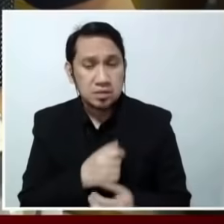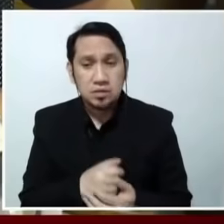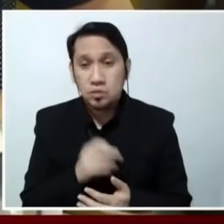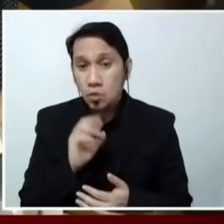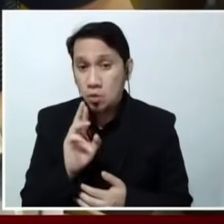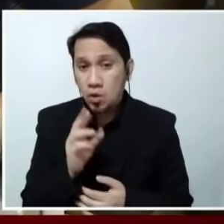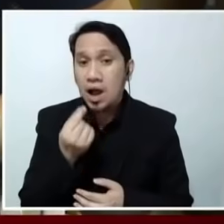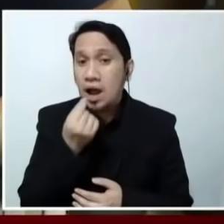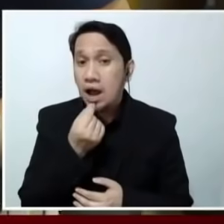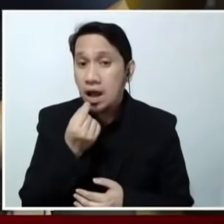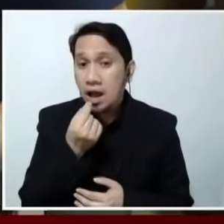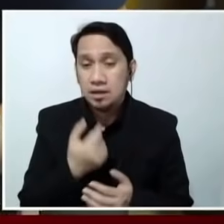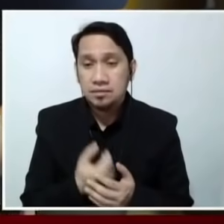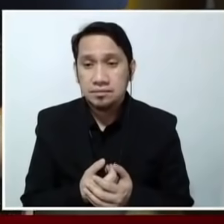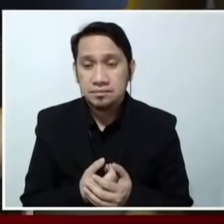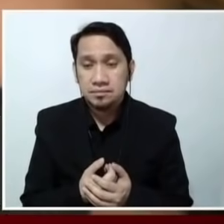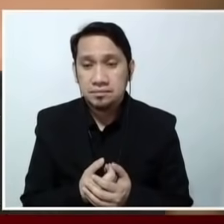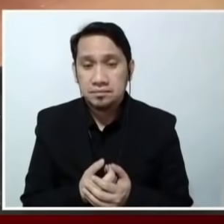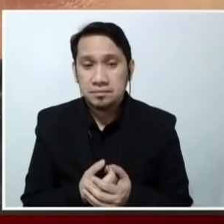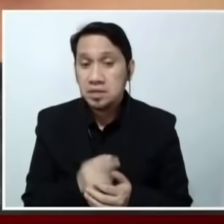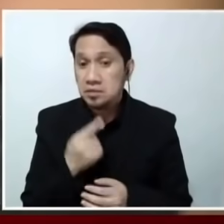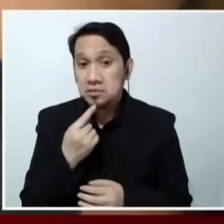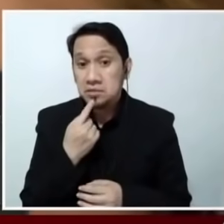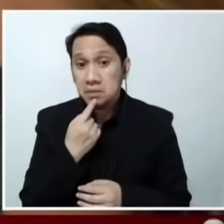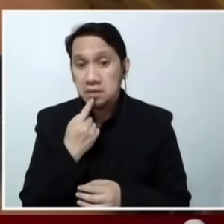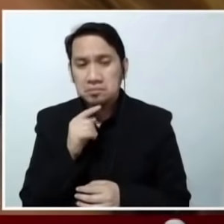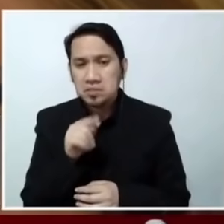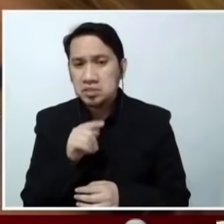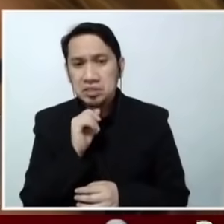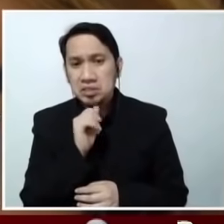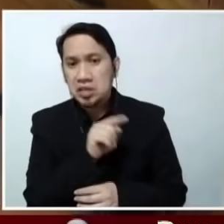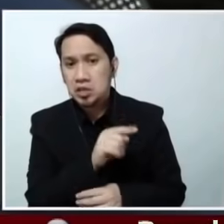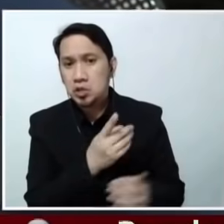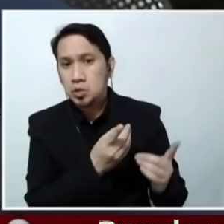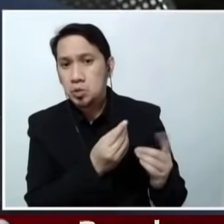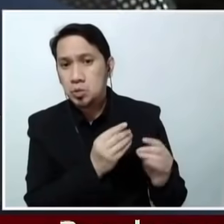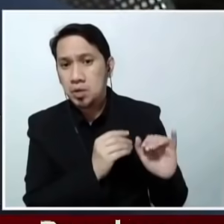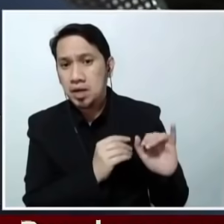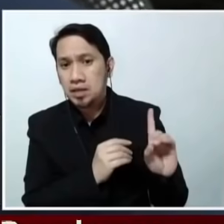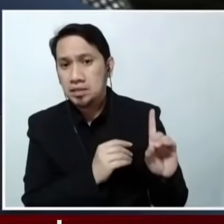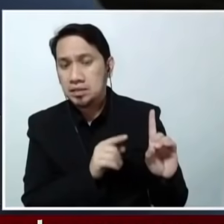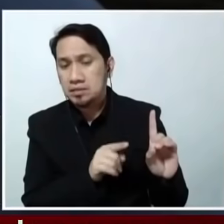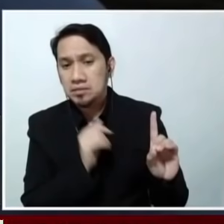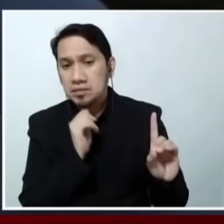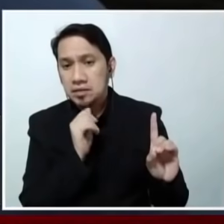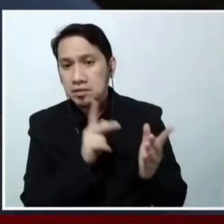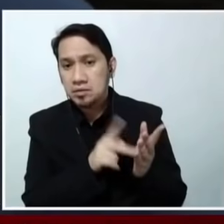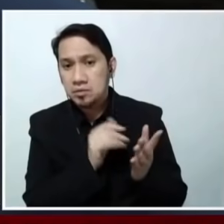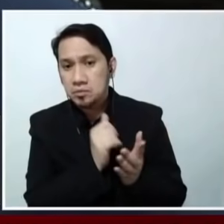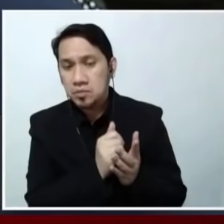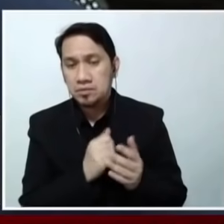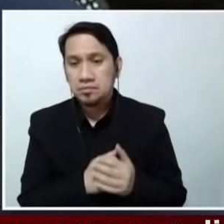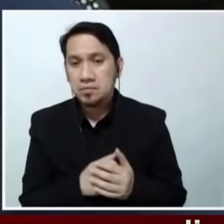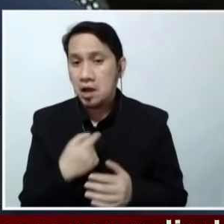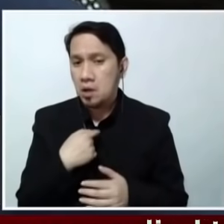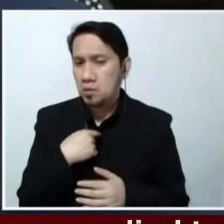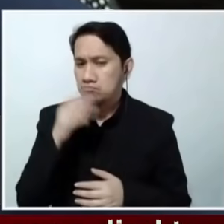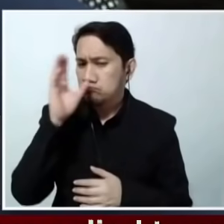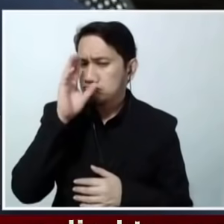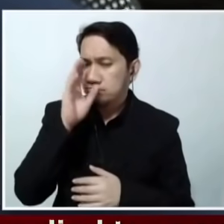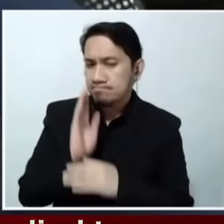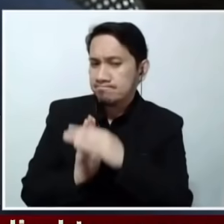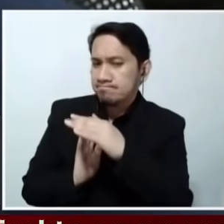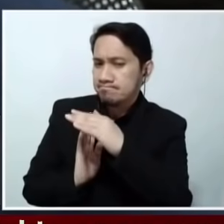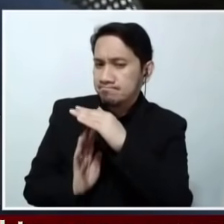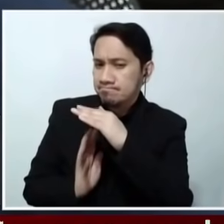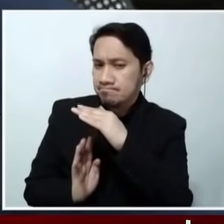magpapaswab. Hindi rin umano siya ang mismong gumagawa ng ID at passport. Nagganap po ako ng client ko po, tapos